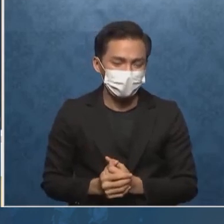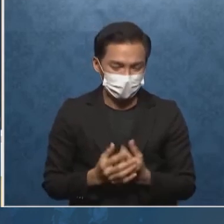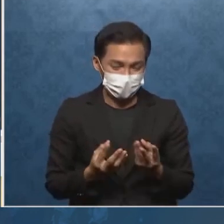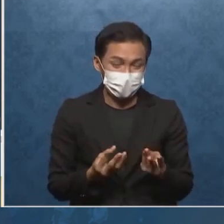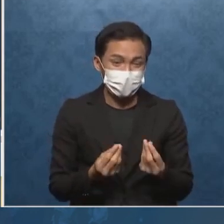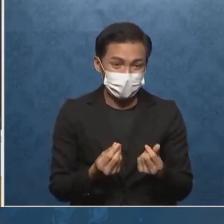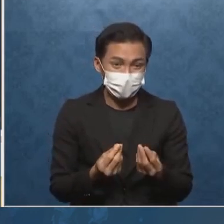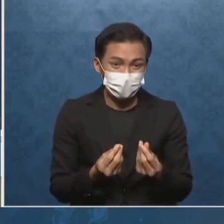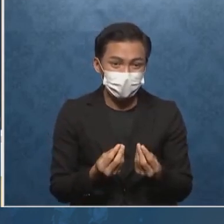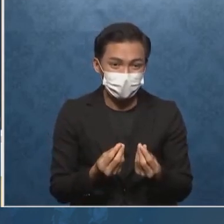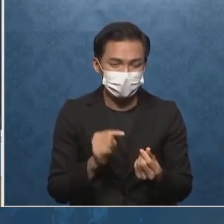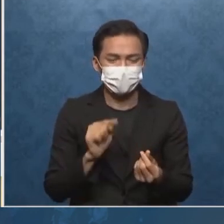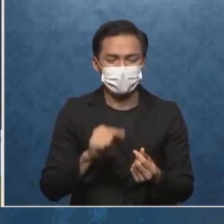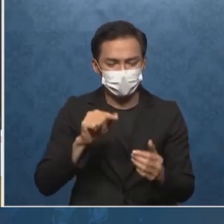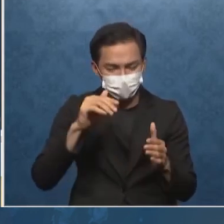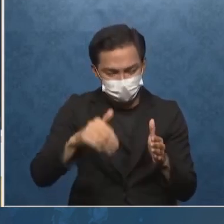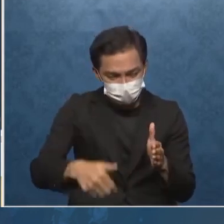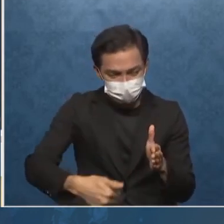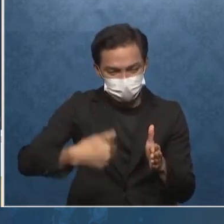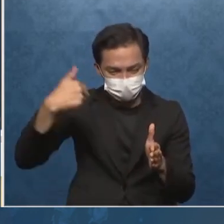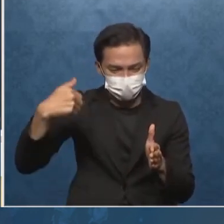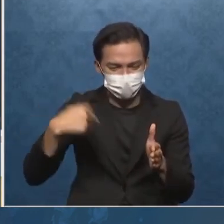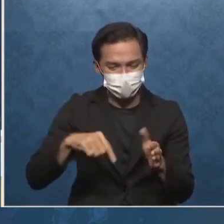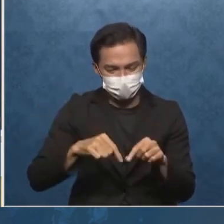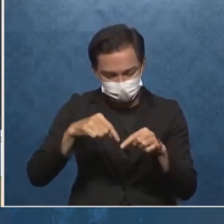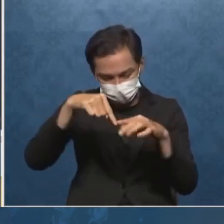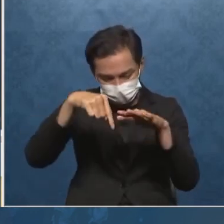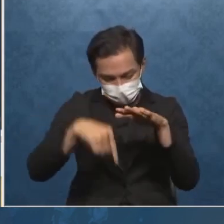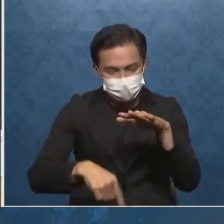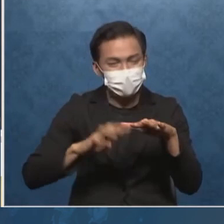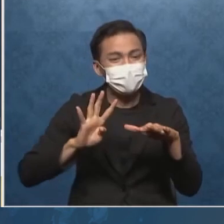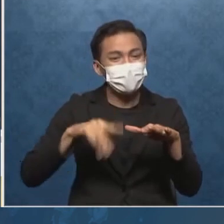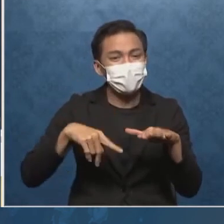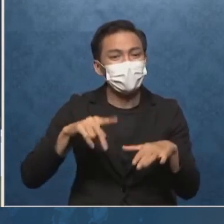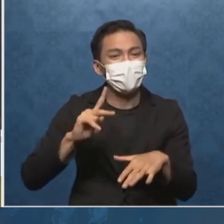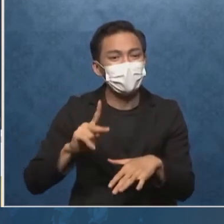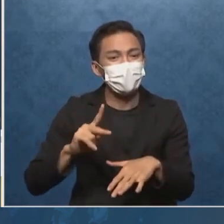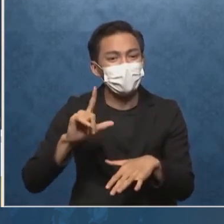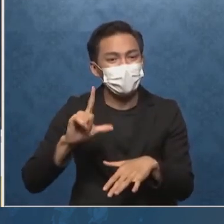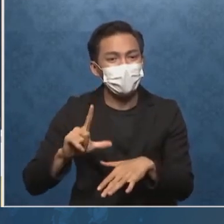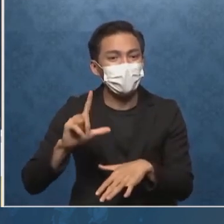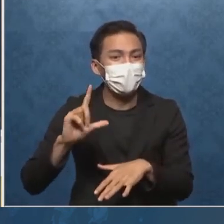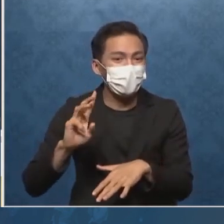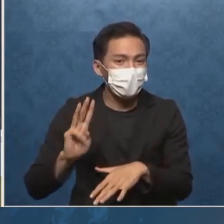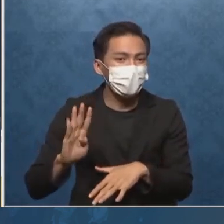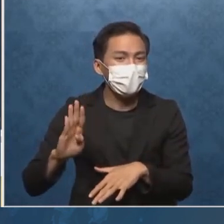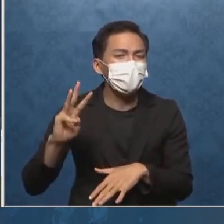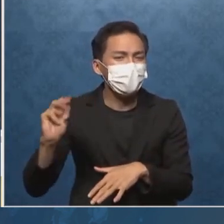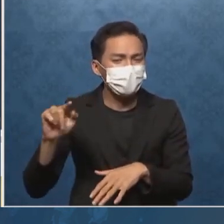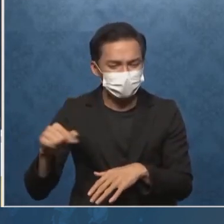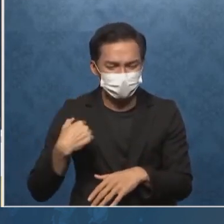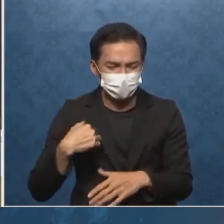ที่บอกว่านะครับต้องขุดให้ได้นะครับ 4000ลูกบาศก์เมตรหรือ 4,000ดินแต่ความ